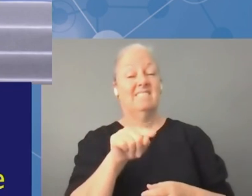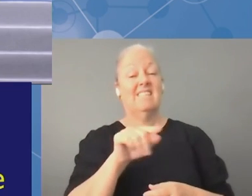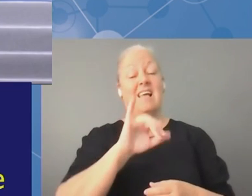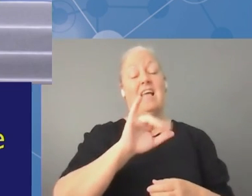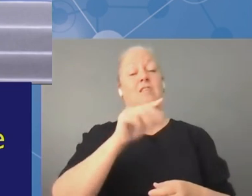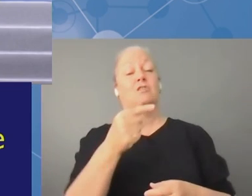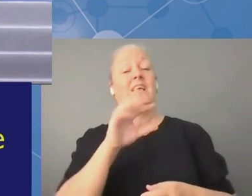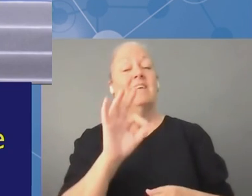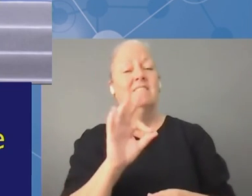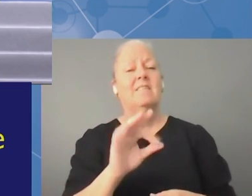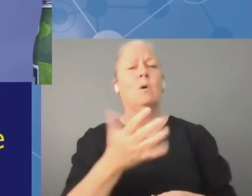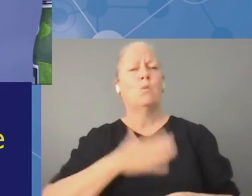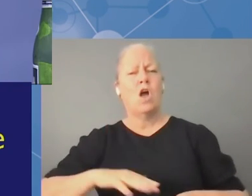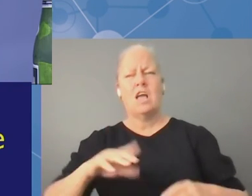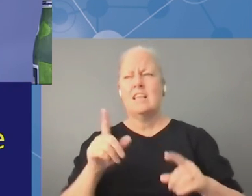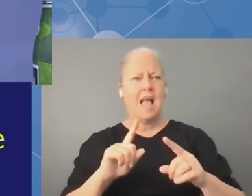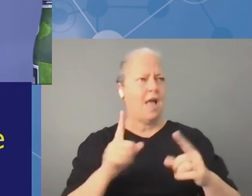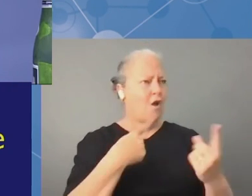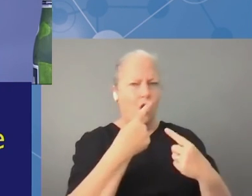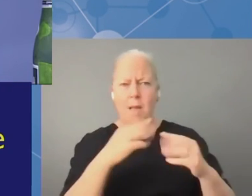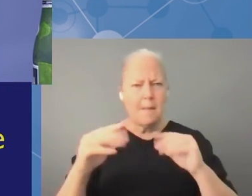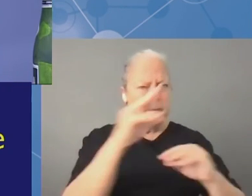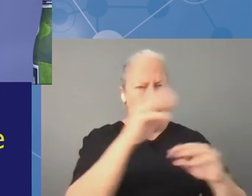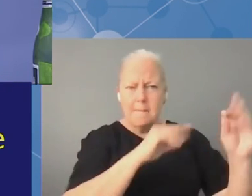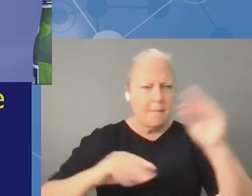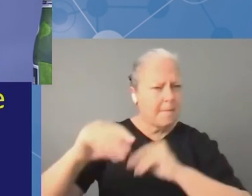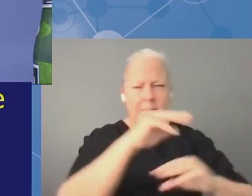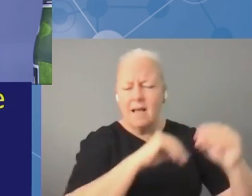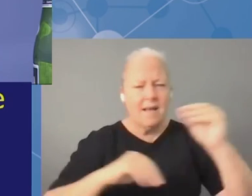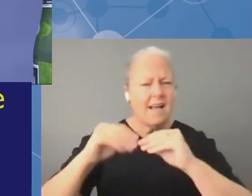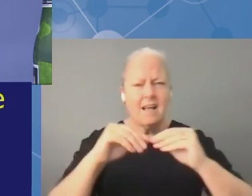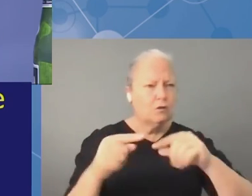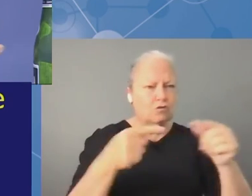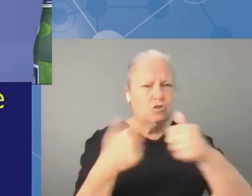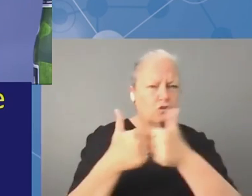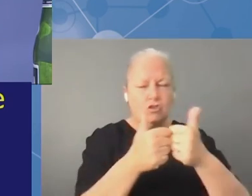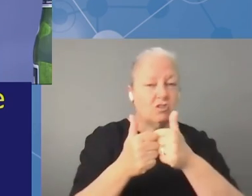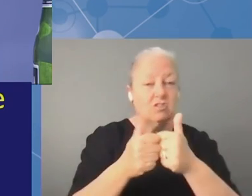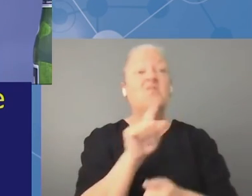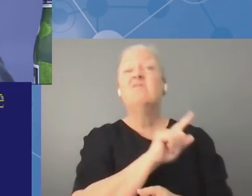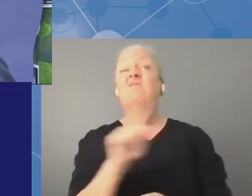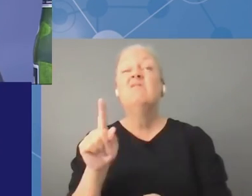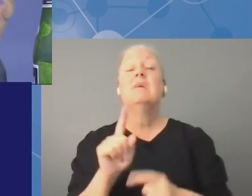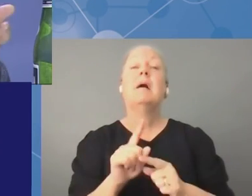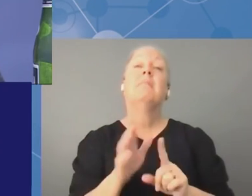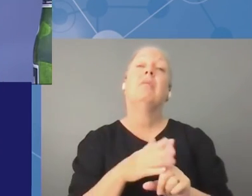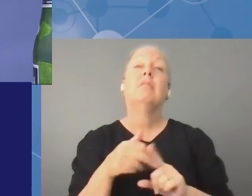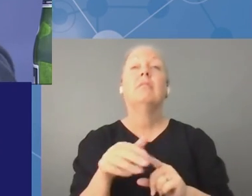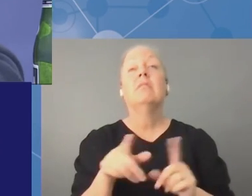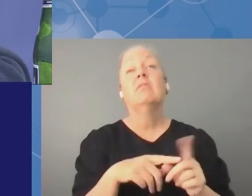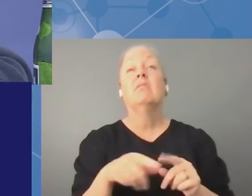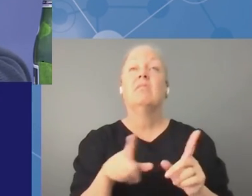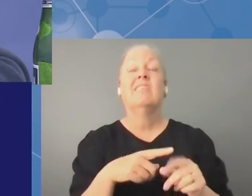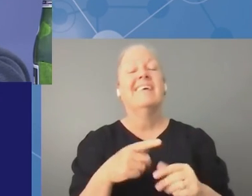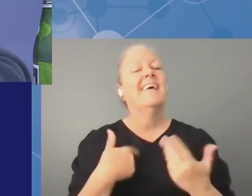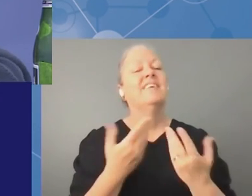дать слово тем, кто хочет выражать свои опасения или обеспокоенность. В рамках этого